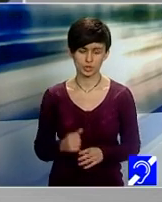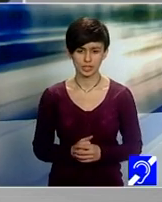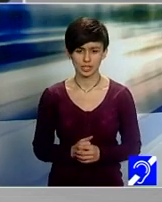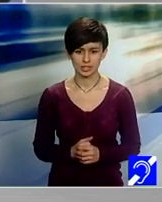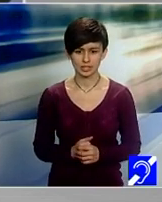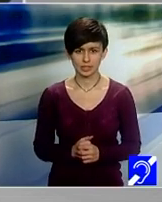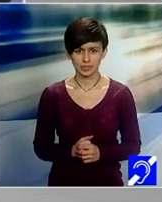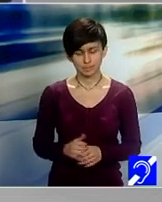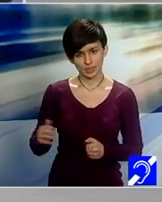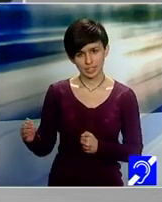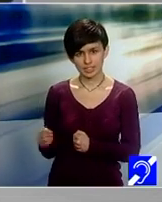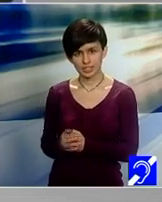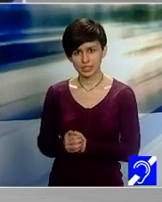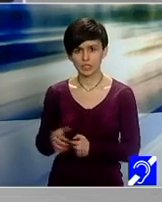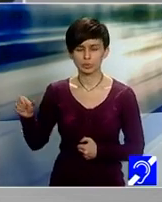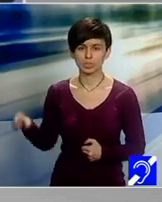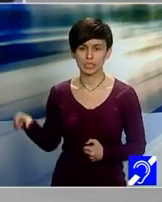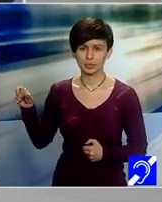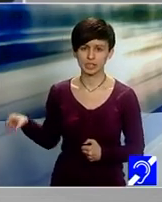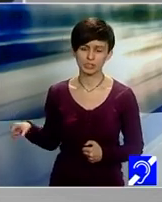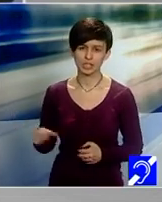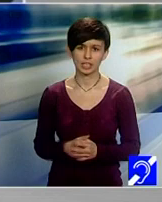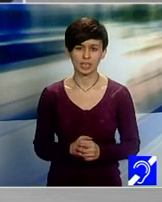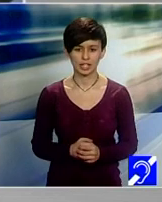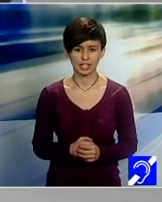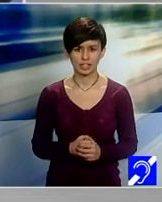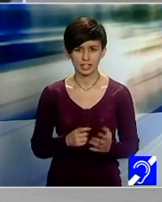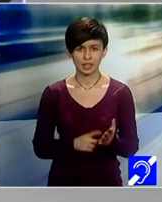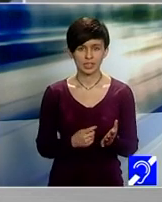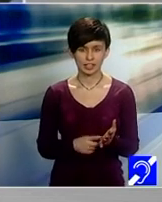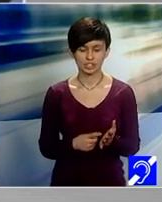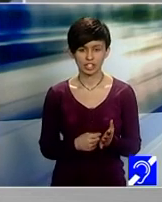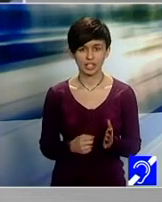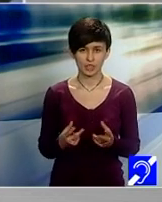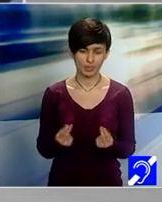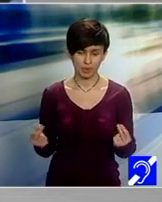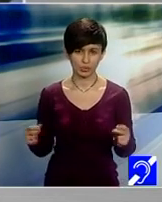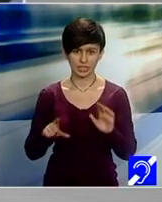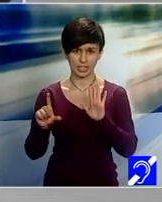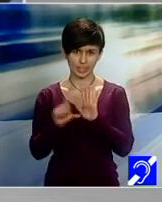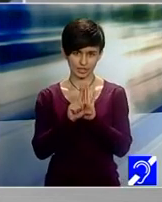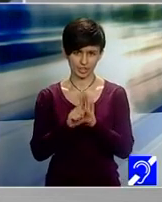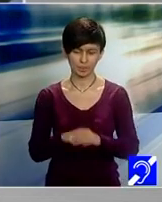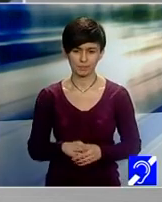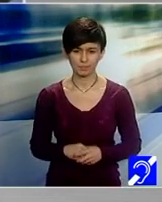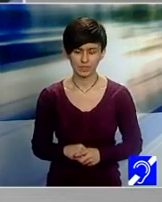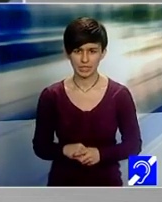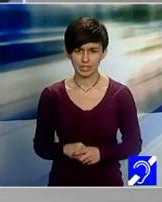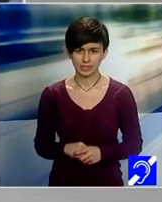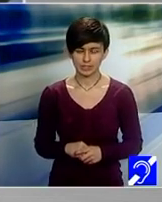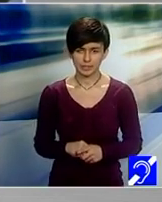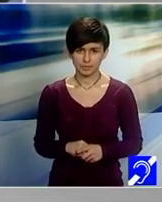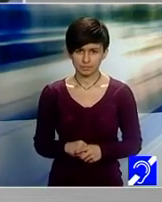la adăpost cumva de persoanele care ar abuza de această lege, adică nu se află neapărat în imposibilitatea de a